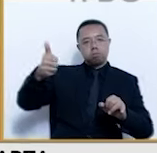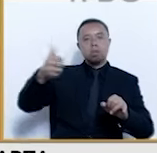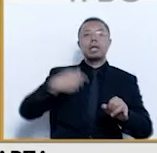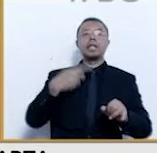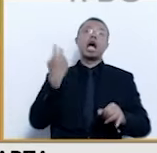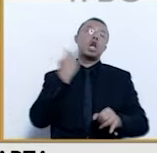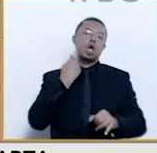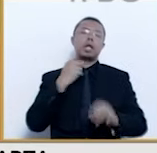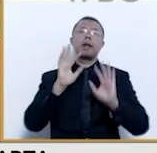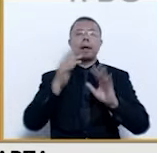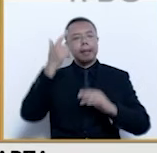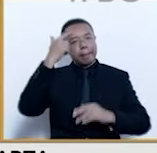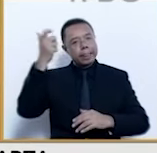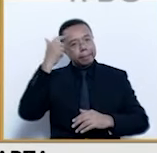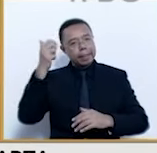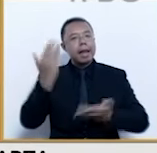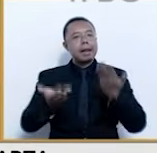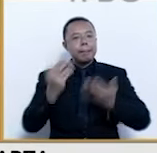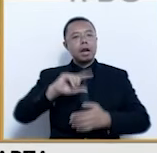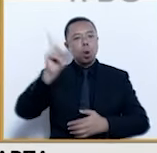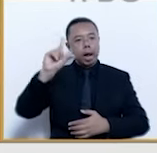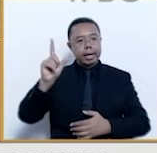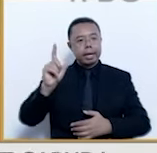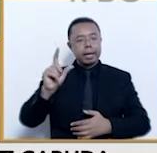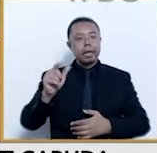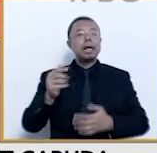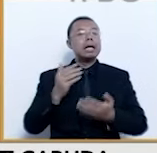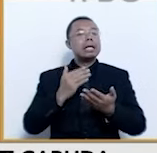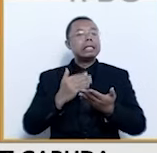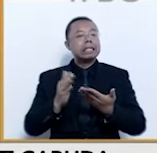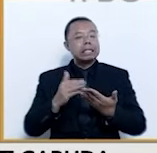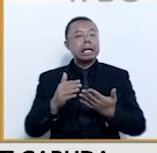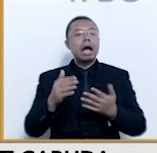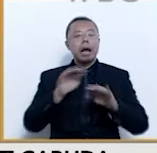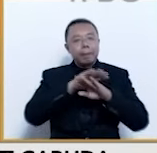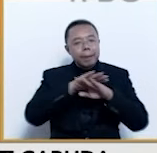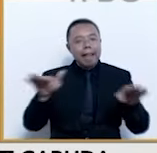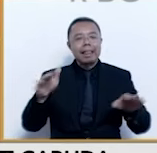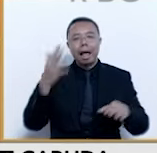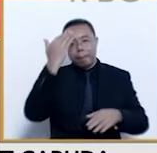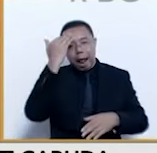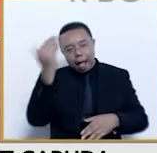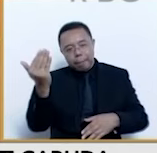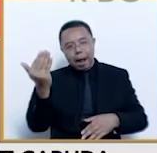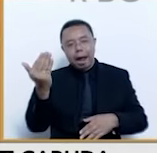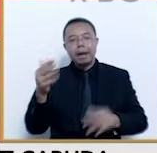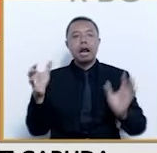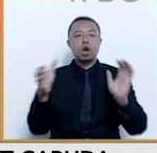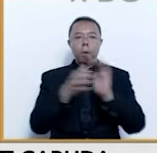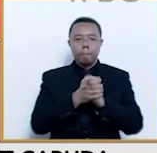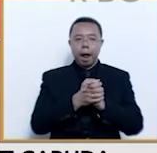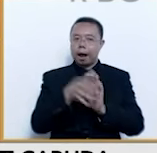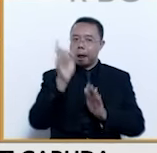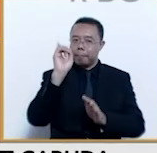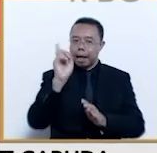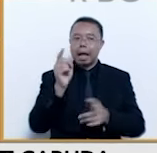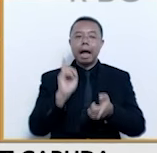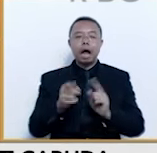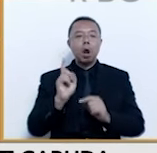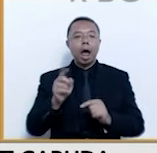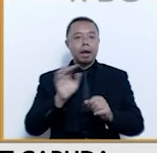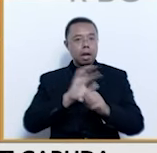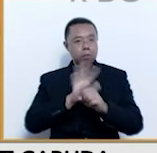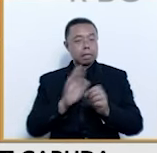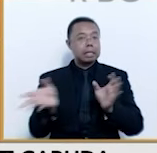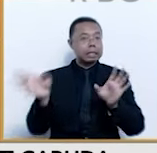kita banyak yang lebih jago dari asing tinggal pemertaan pengalaman dan kompak bahaya sekali bila ada